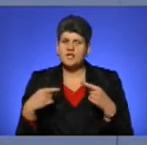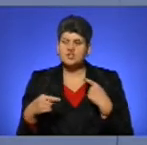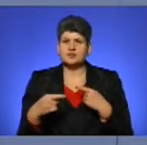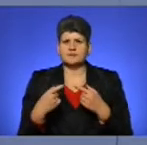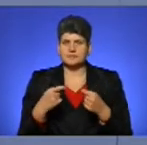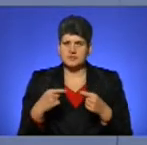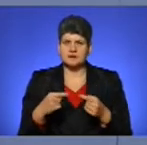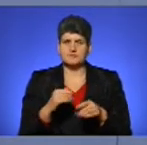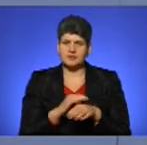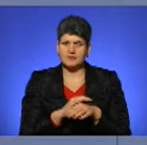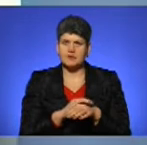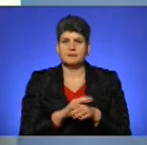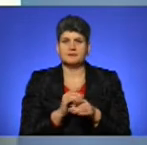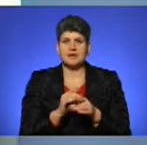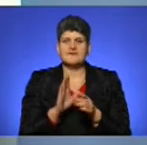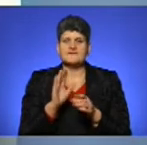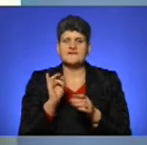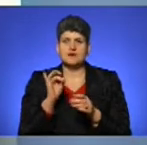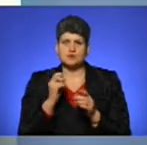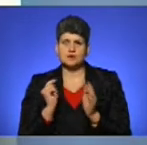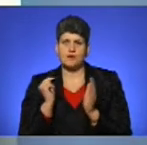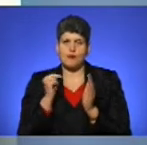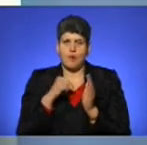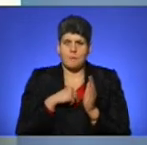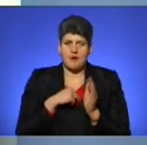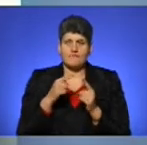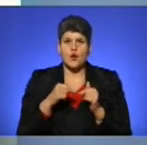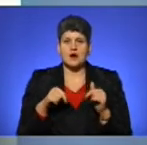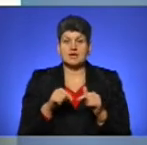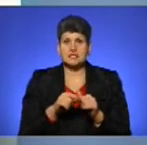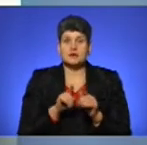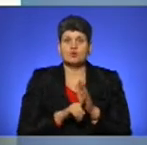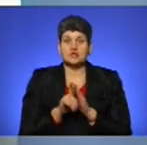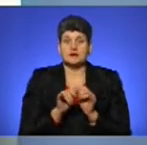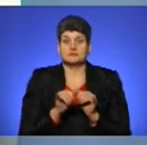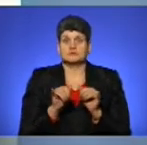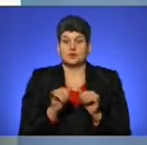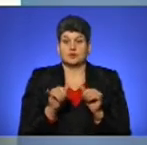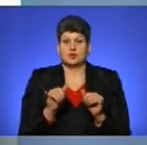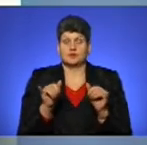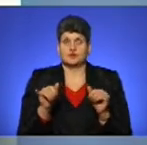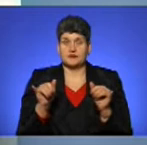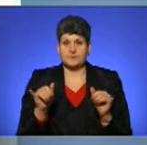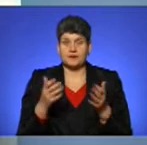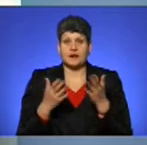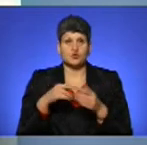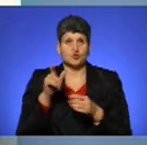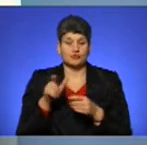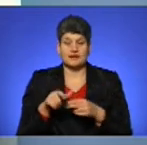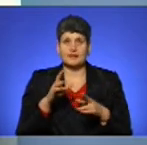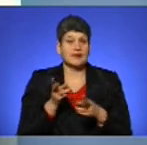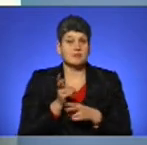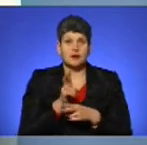ризику вірус потрапив в організм людини і почав розмножуватися. І якщо людина не